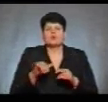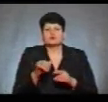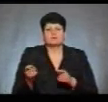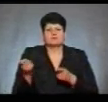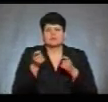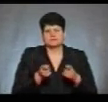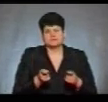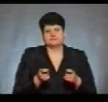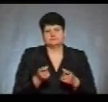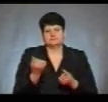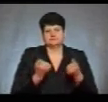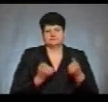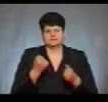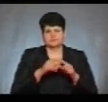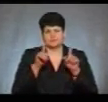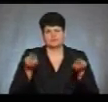бюлетенями.